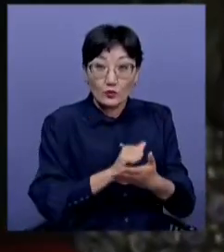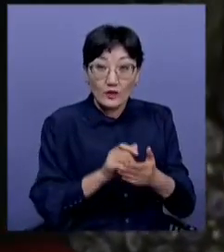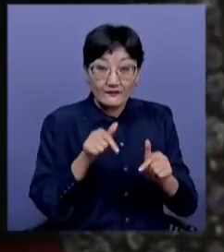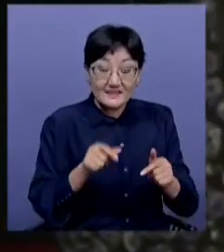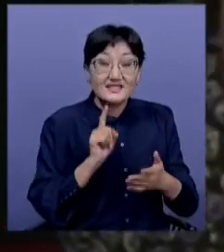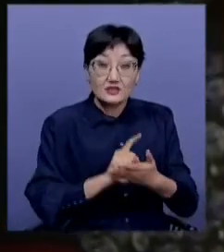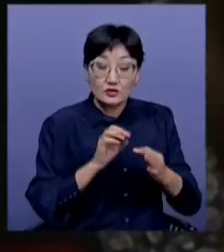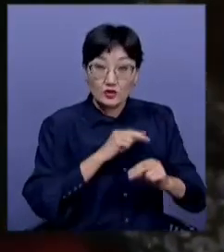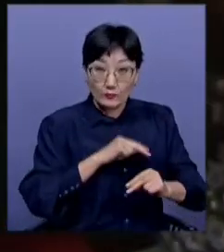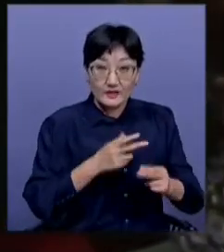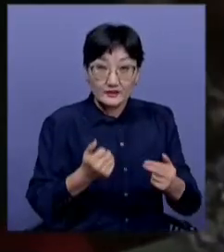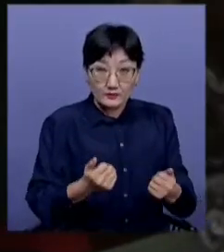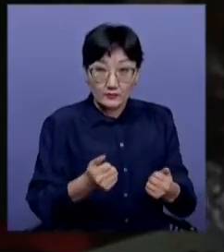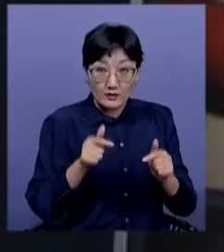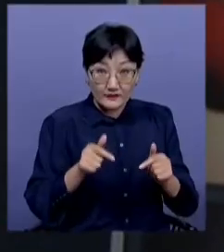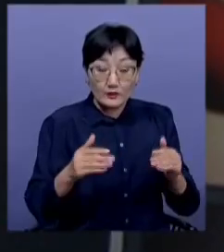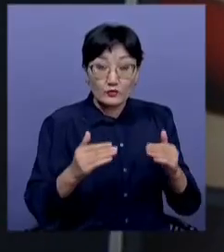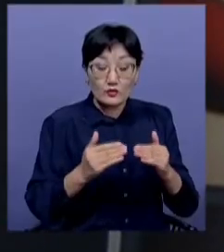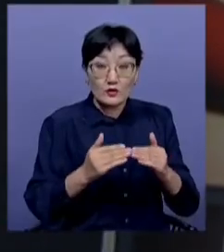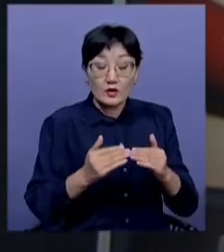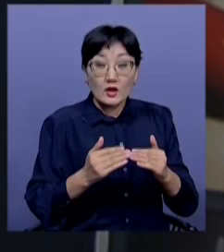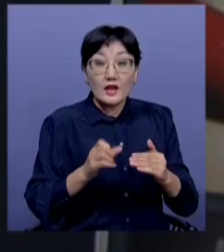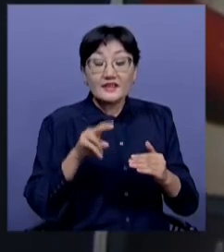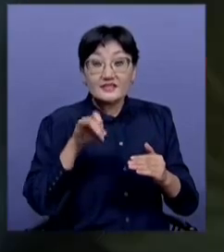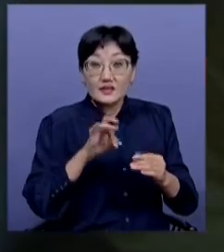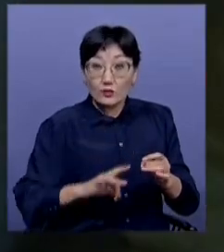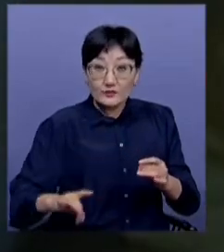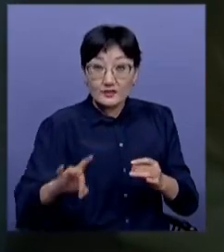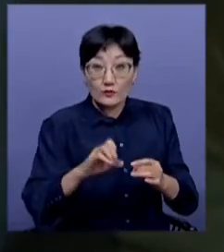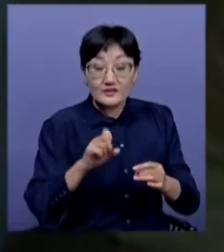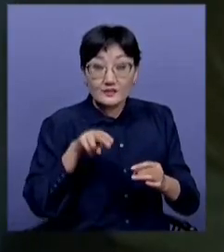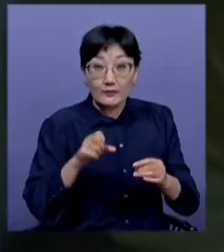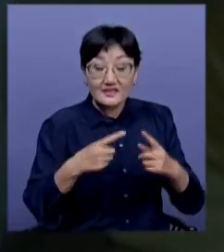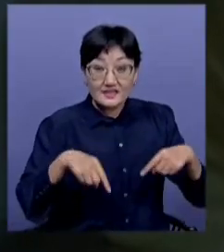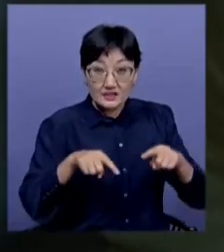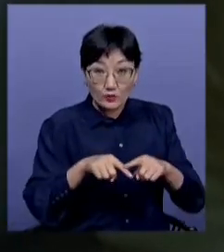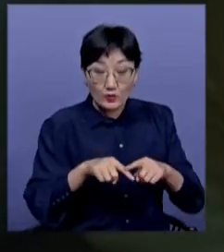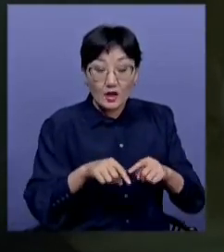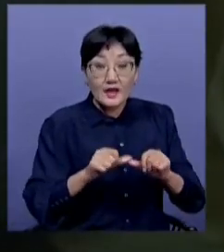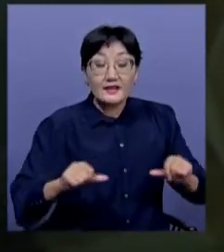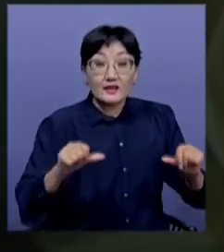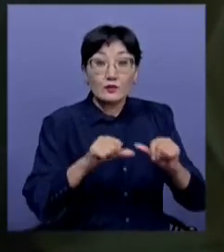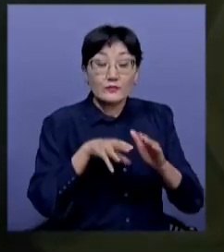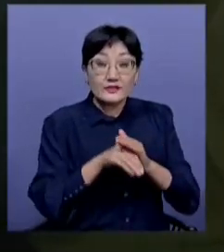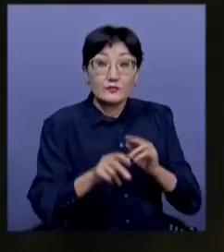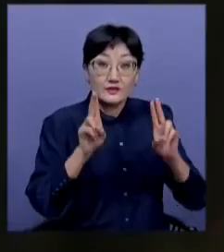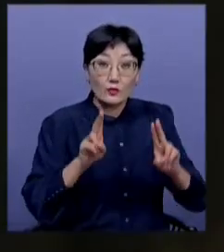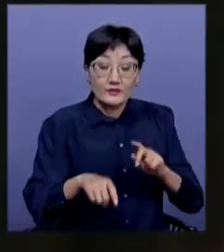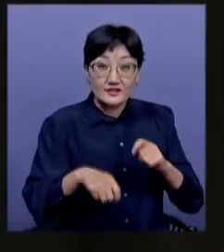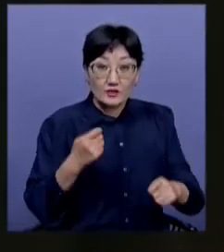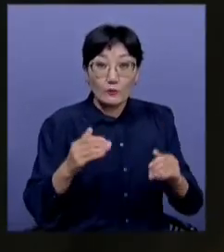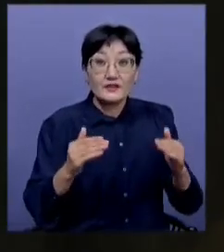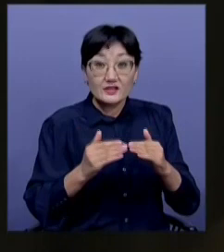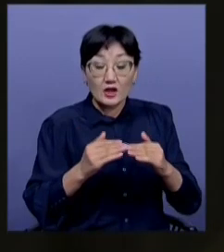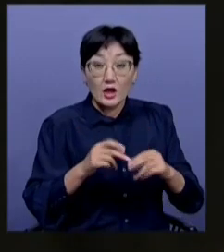должны работать в данном доме. Бұл Есіл ауданында орналасқан спа-салондардың бірі. Карантин енгізілгел талапты өрескелі бұзатын нысан